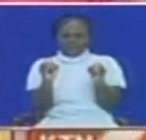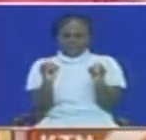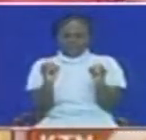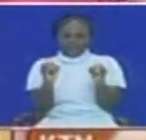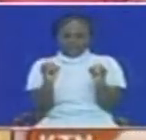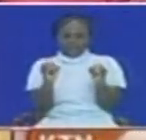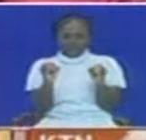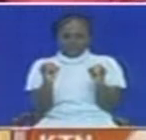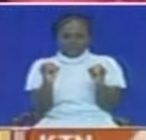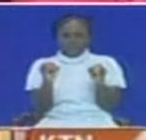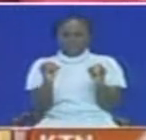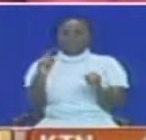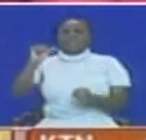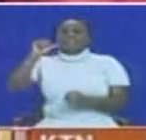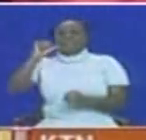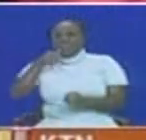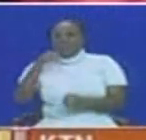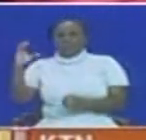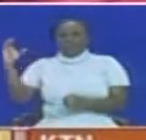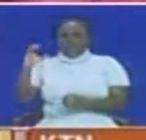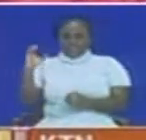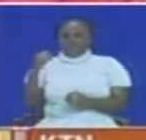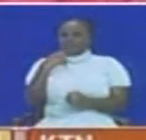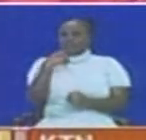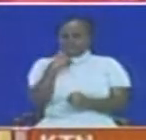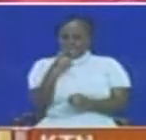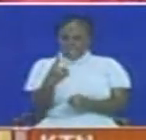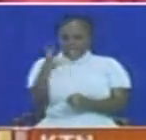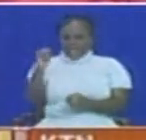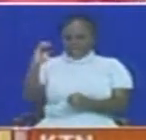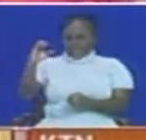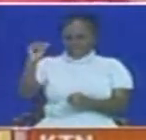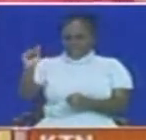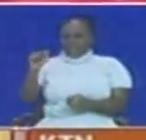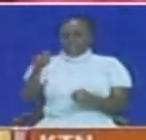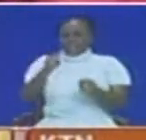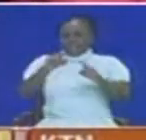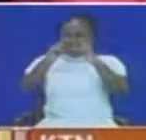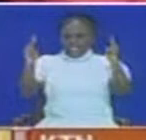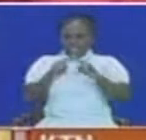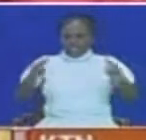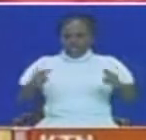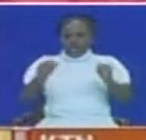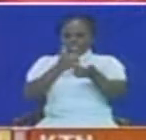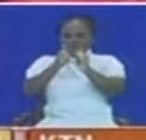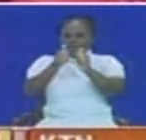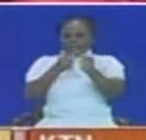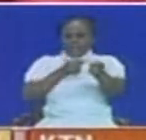Kenda Newcastle kasoma MSc kwa International Sport Management. Alafu baada ya hapo